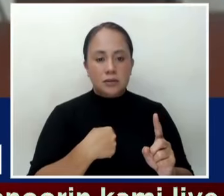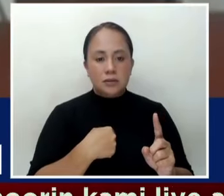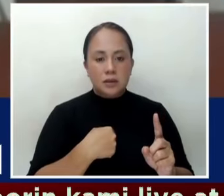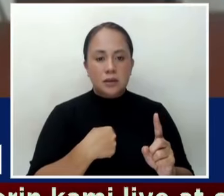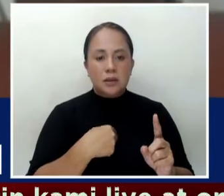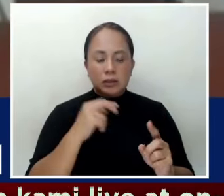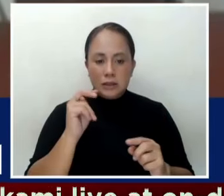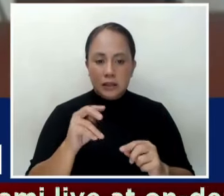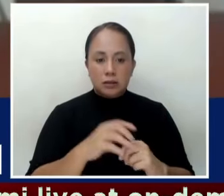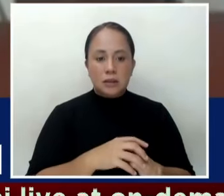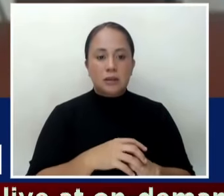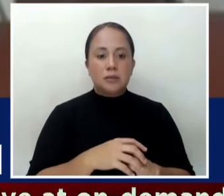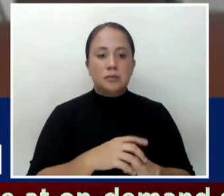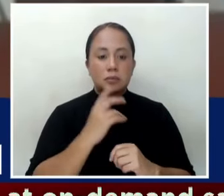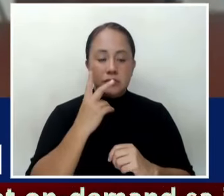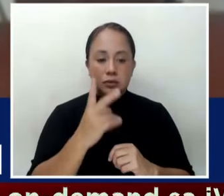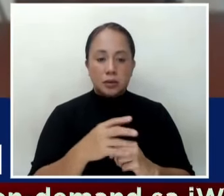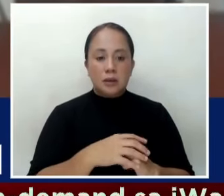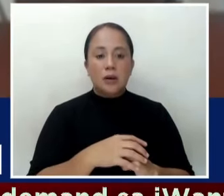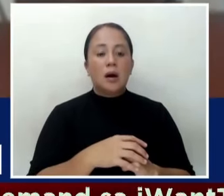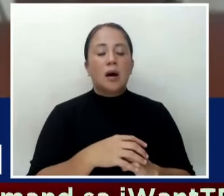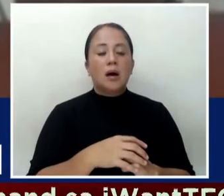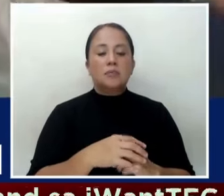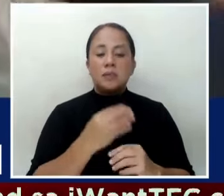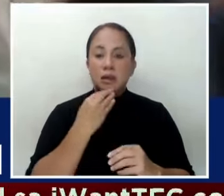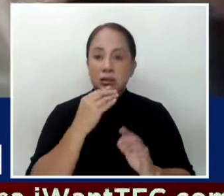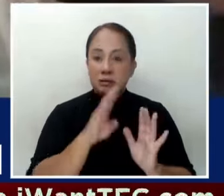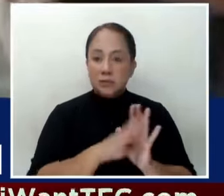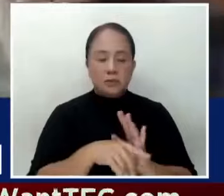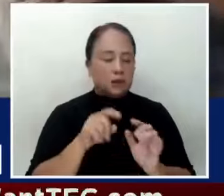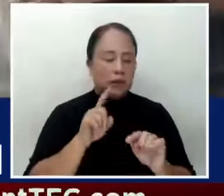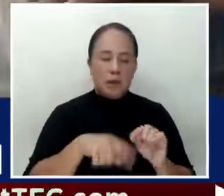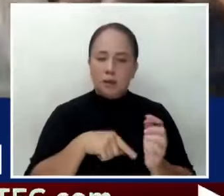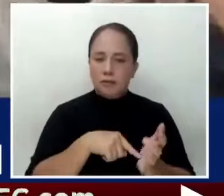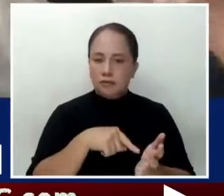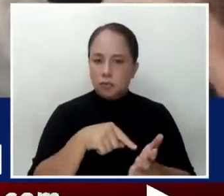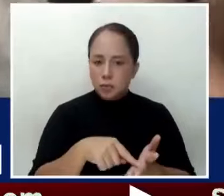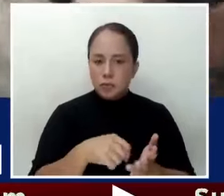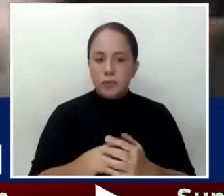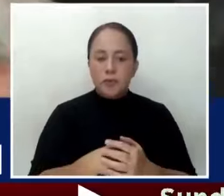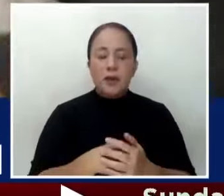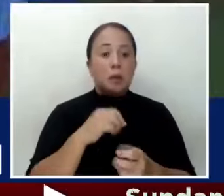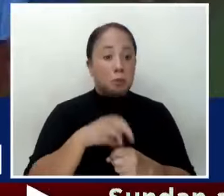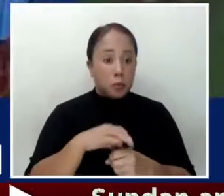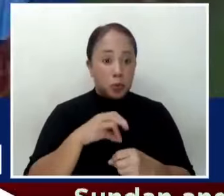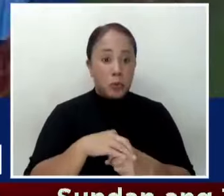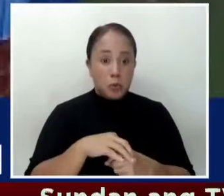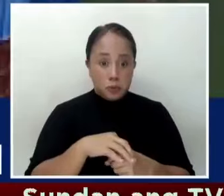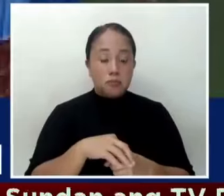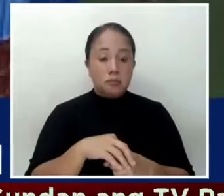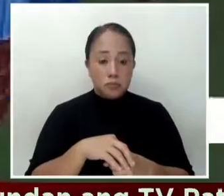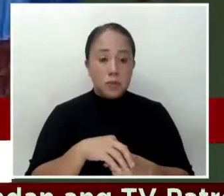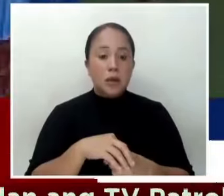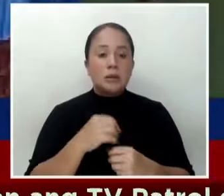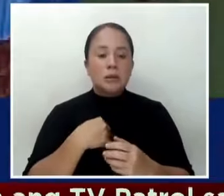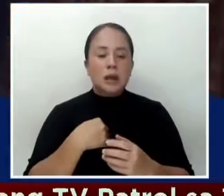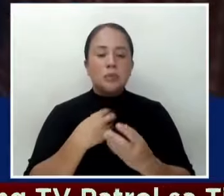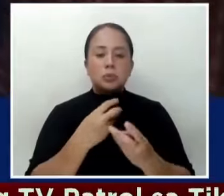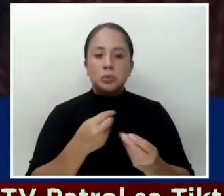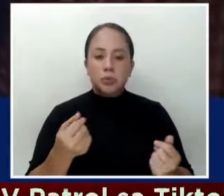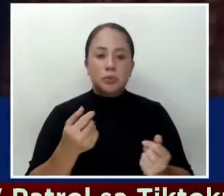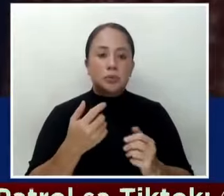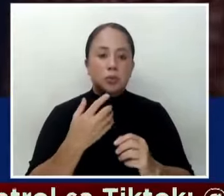Pati itong relatibong murang pagkain, hindi nila kinakaya. May mga programa naman ang pamahalaan na tumutugon sa